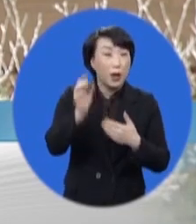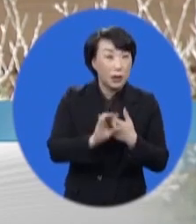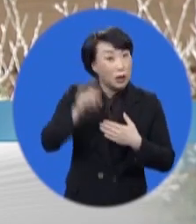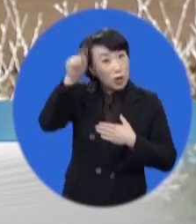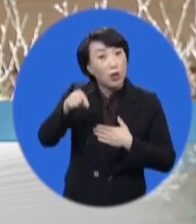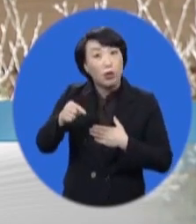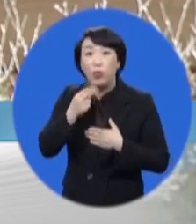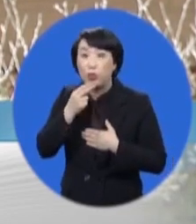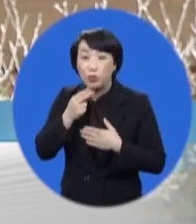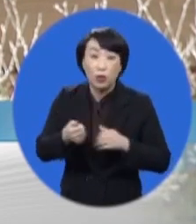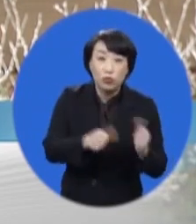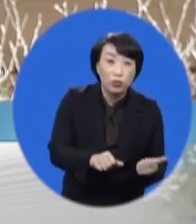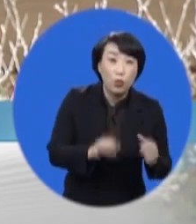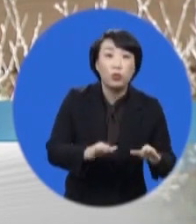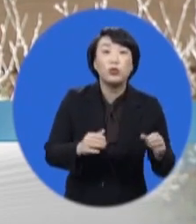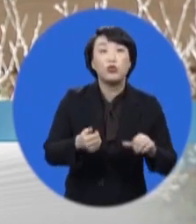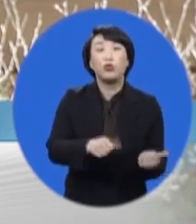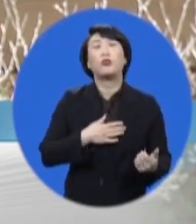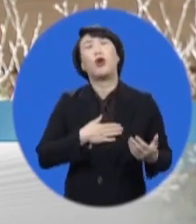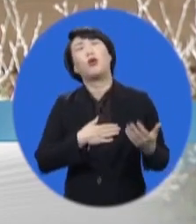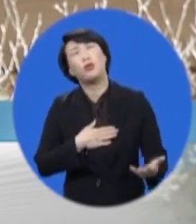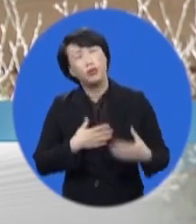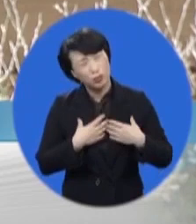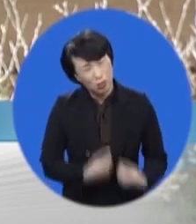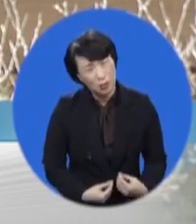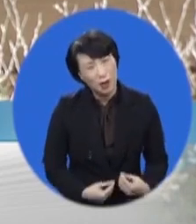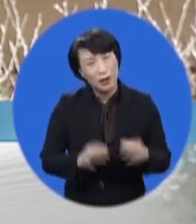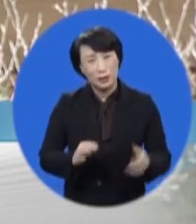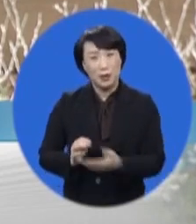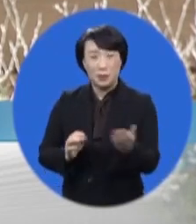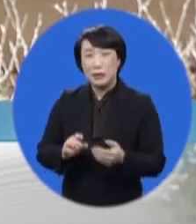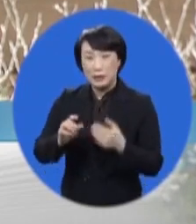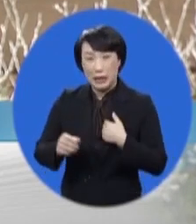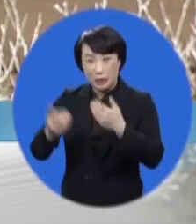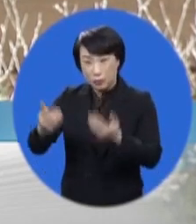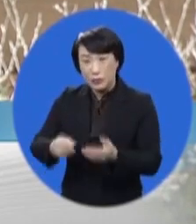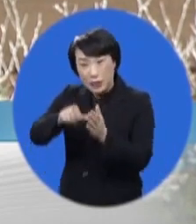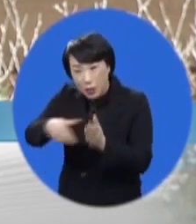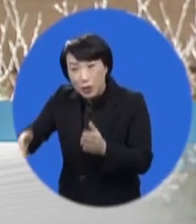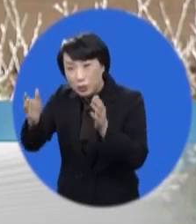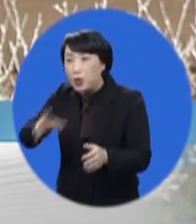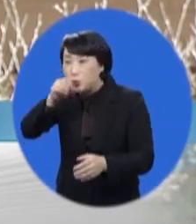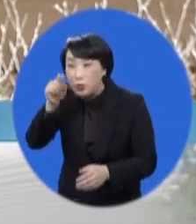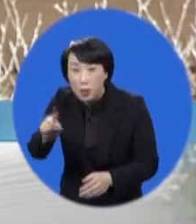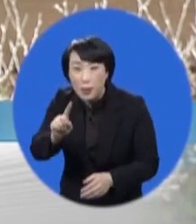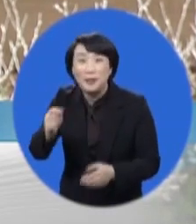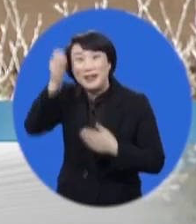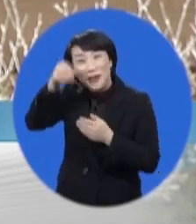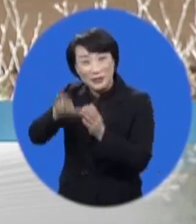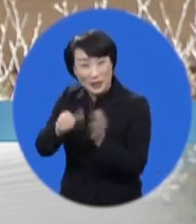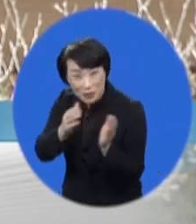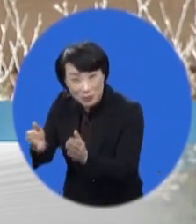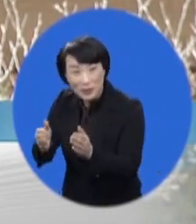내일이 없다면 절망이지 않느냐 이 말이에요. 그래서 내게 준 세월의 장점은 영혼의 때를 위해 준비할 수